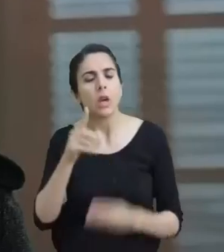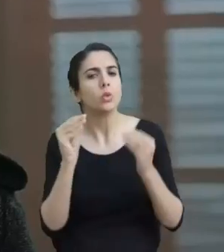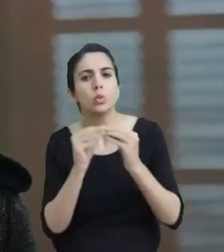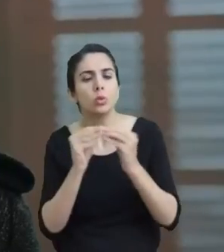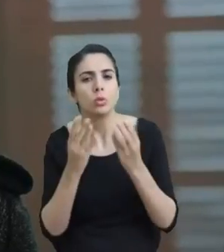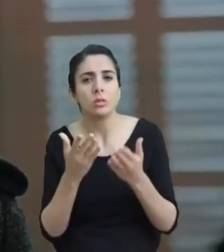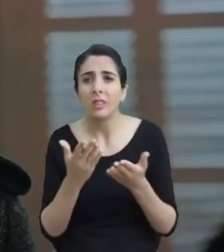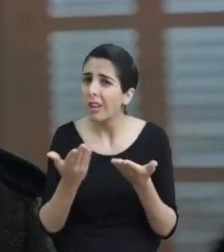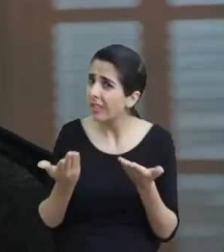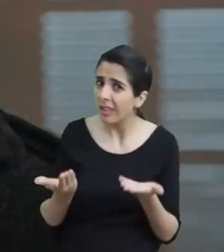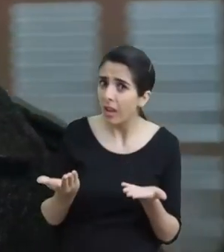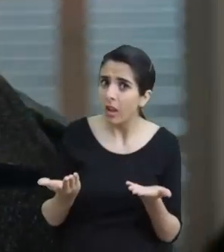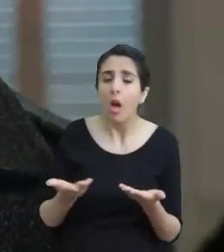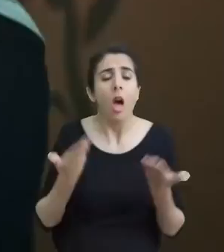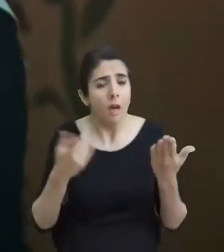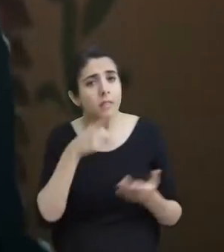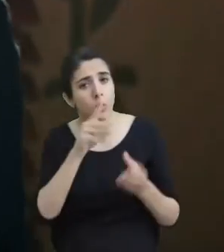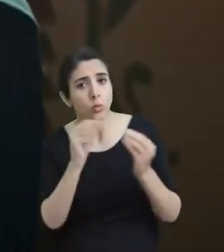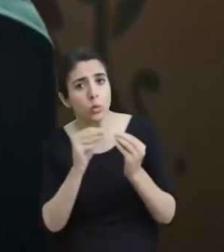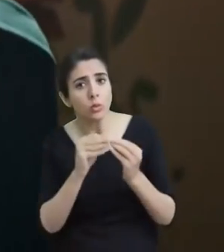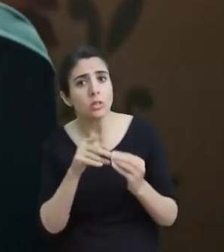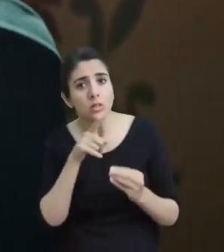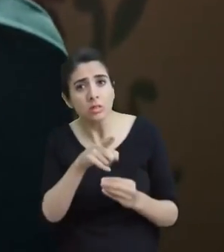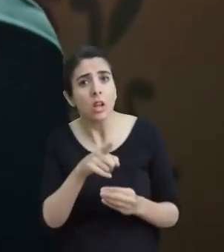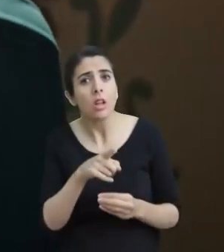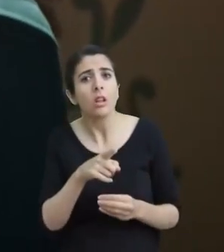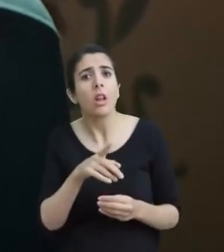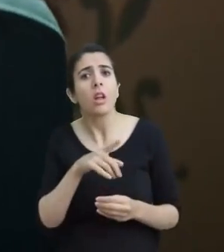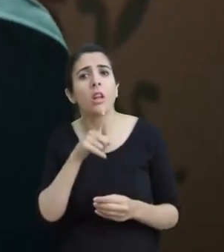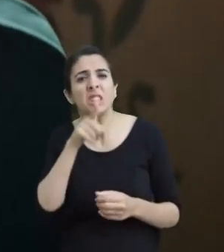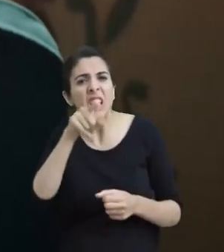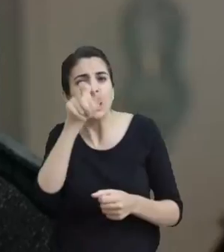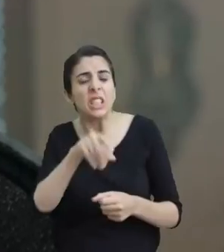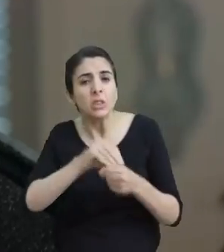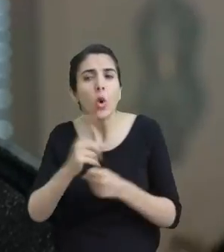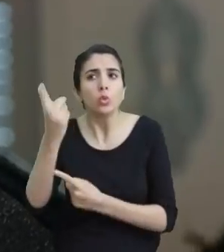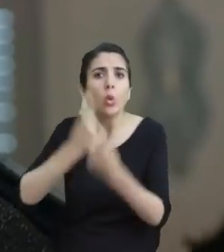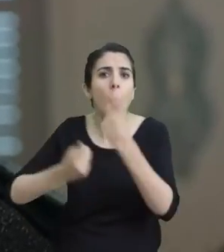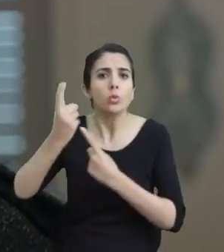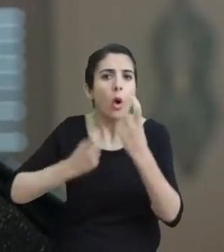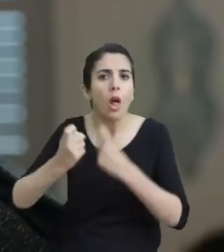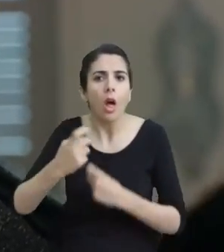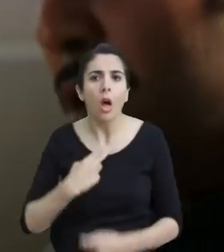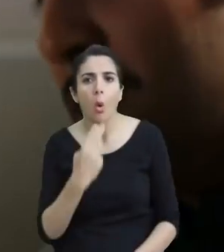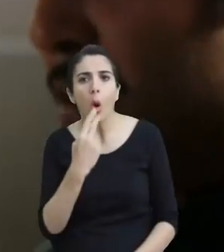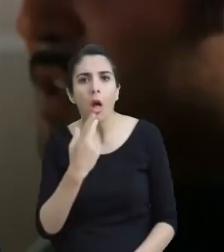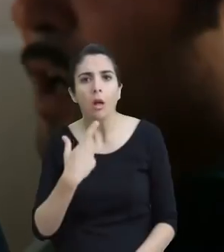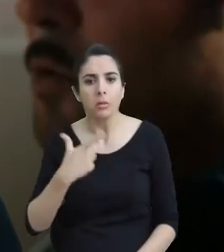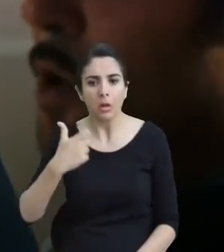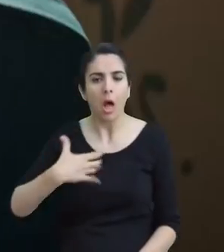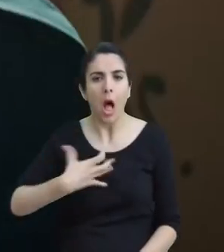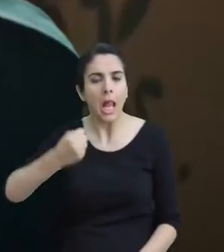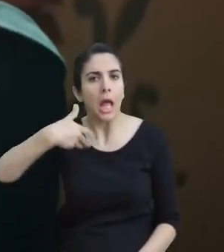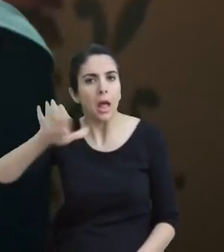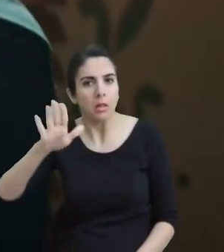Senin suçun. Buyur. Tabii senin suçun. Senin hakkında bin tane soru sordu adam. Bizi lafa tutarken de arakladı